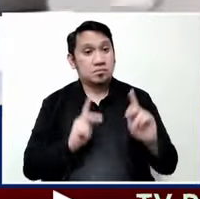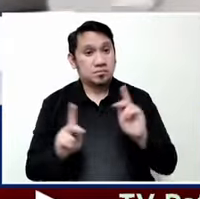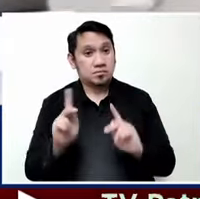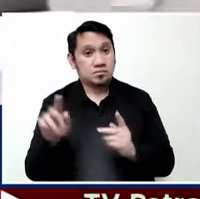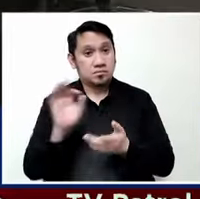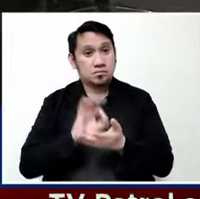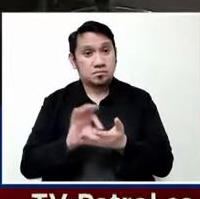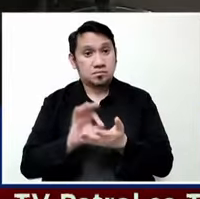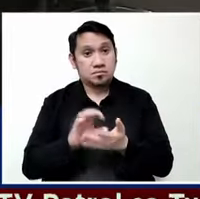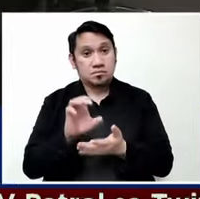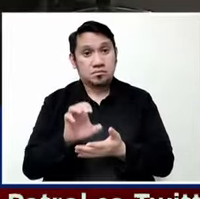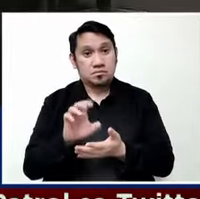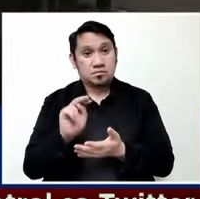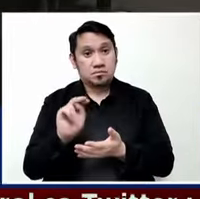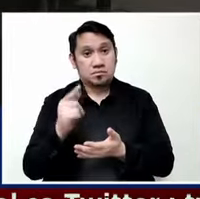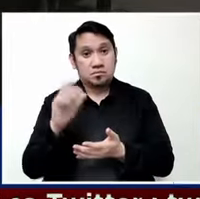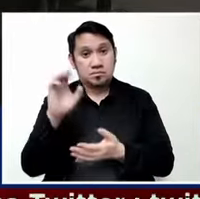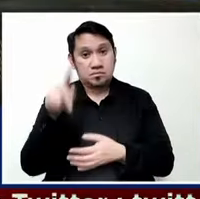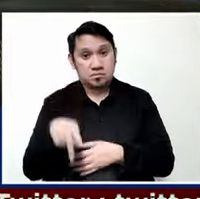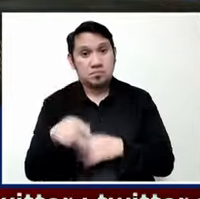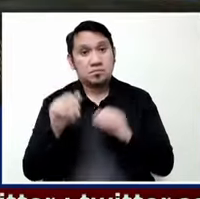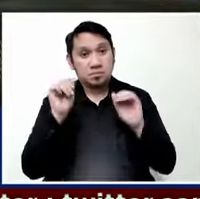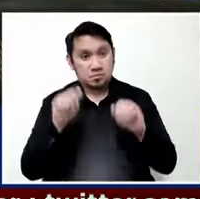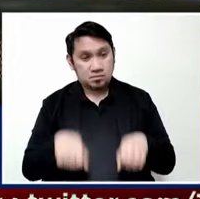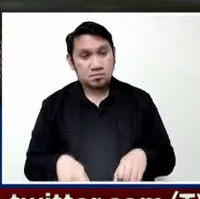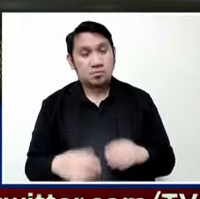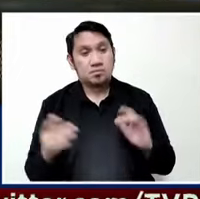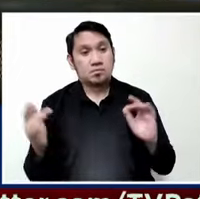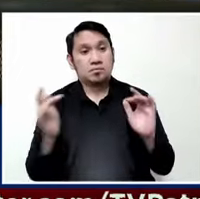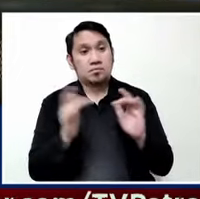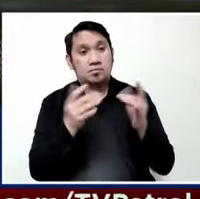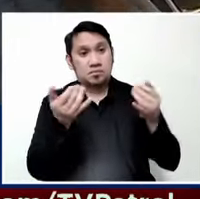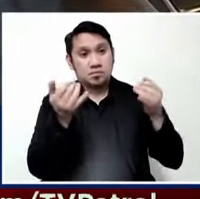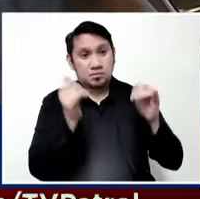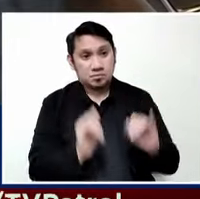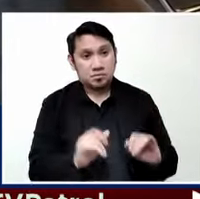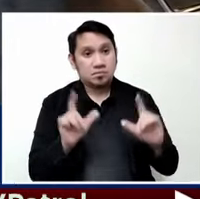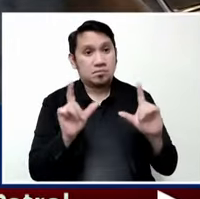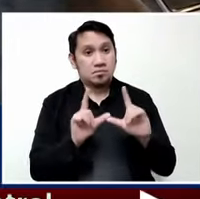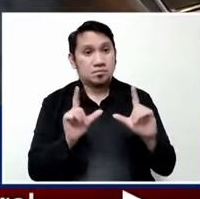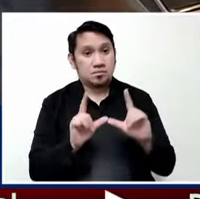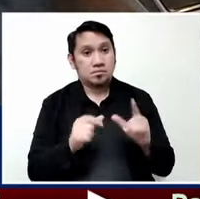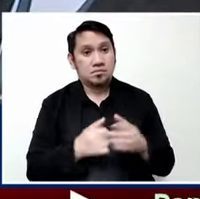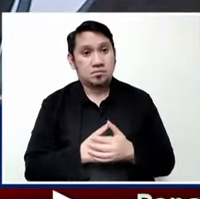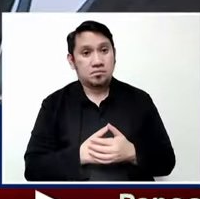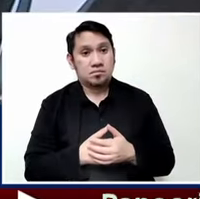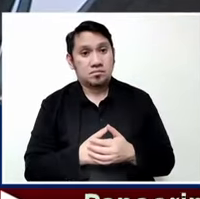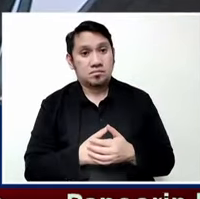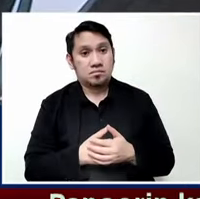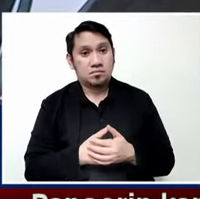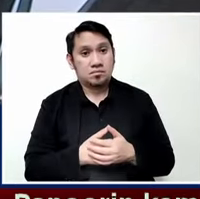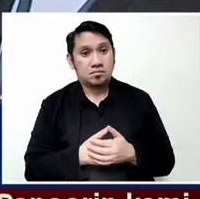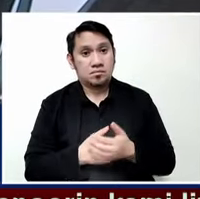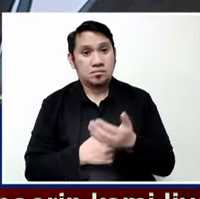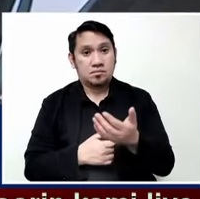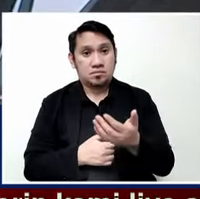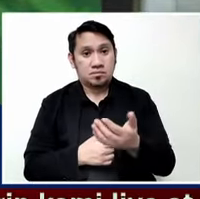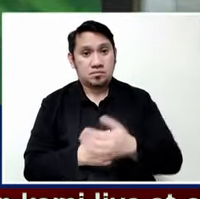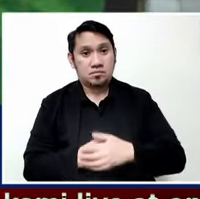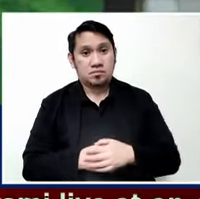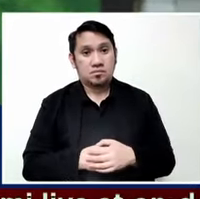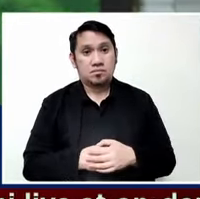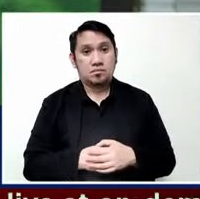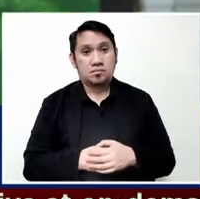sa NGCP na pwedeng i-connect sa isyu ng prangkisa ng grid operator. Alvin L.